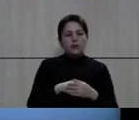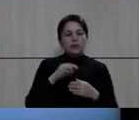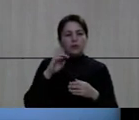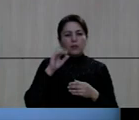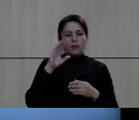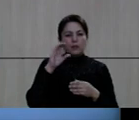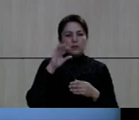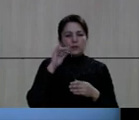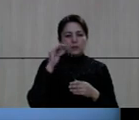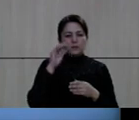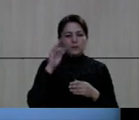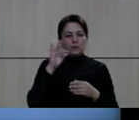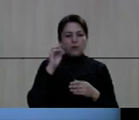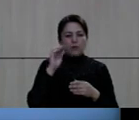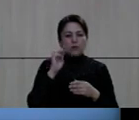Tavsifnoma,